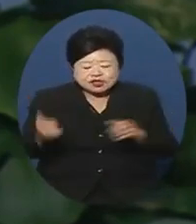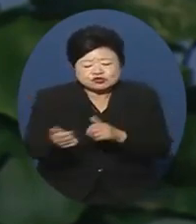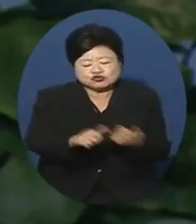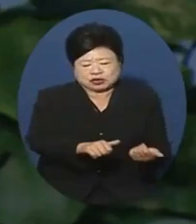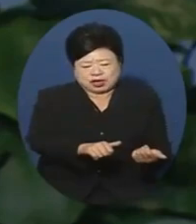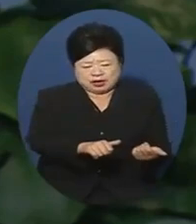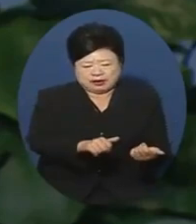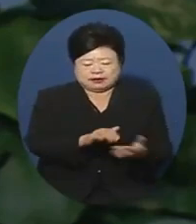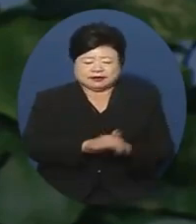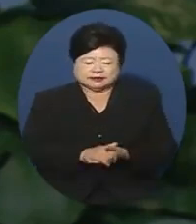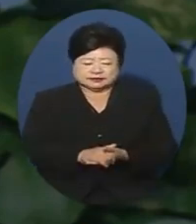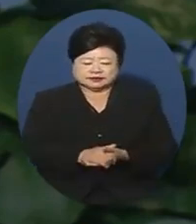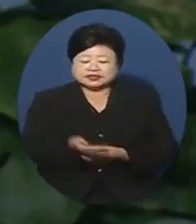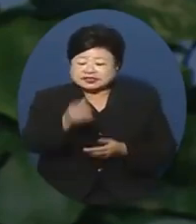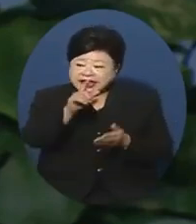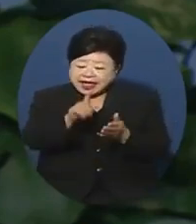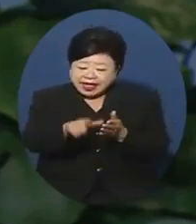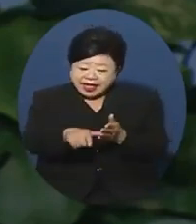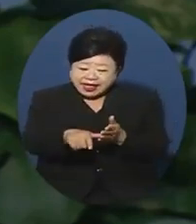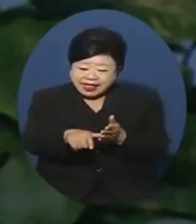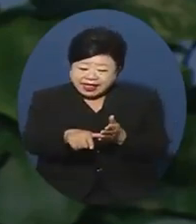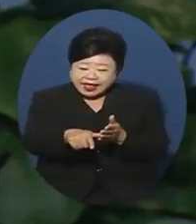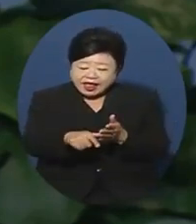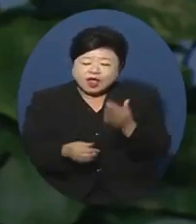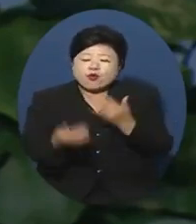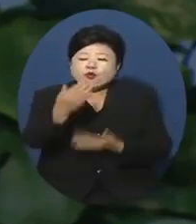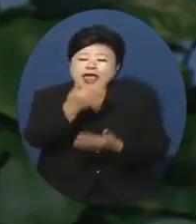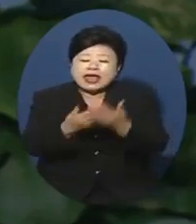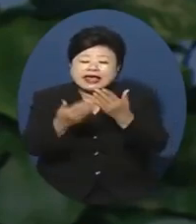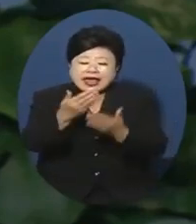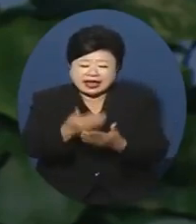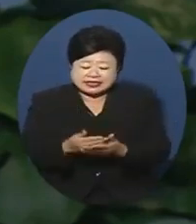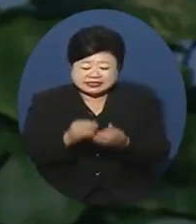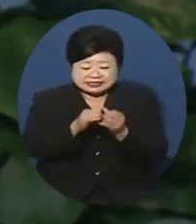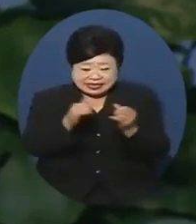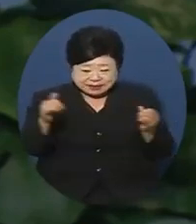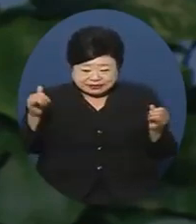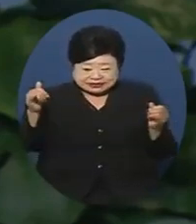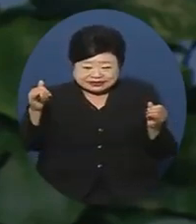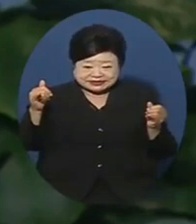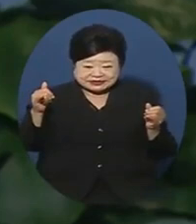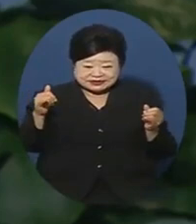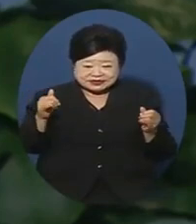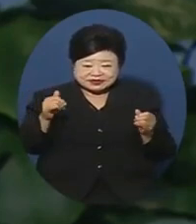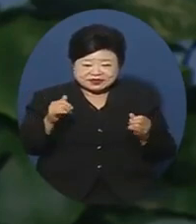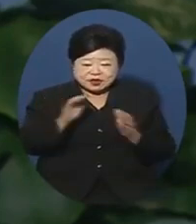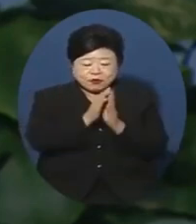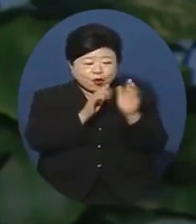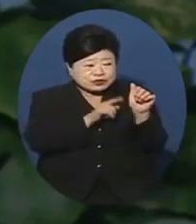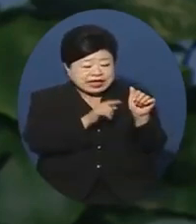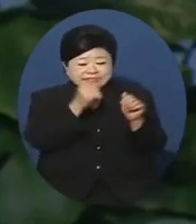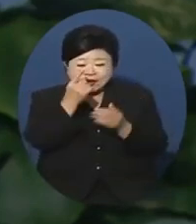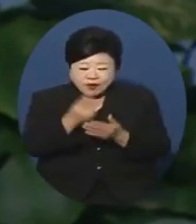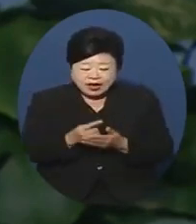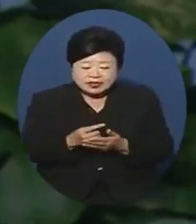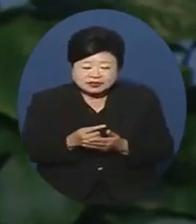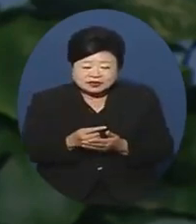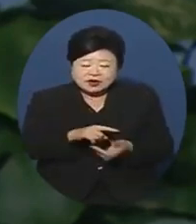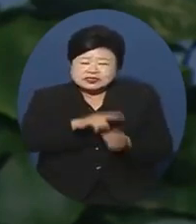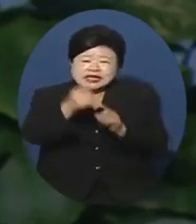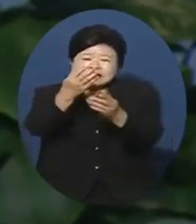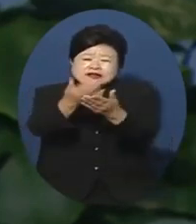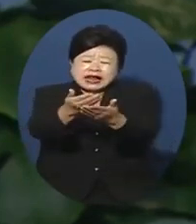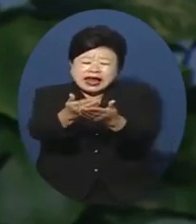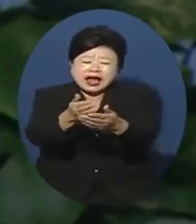죽었다. 그때 회개한 사람들은 모세에게 와서 우리를 살려달라고